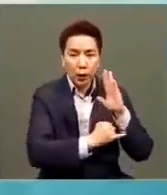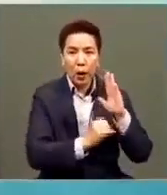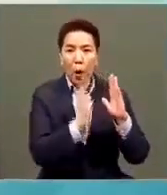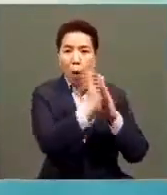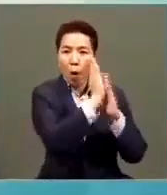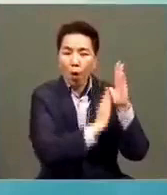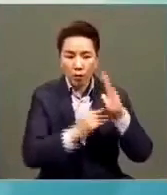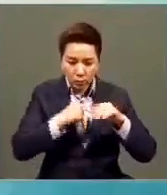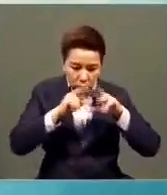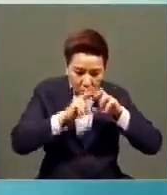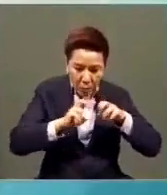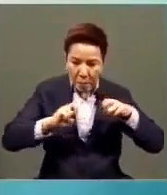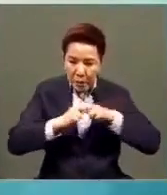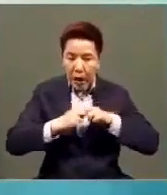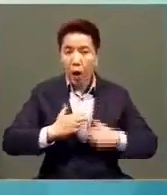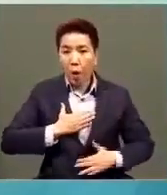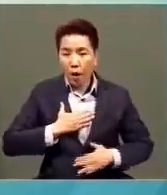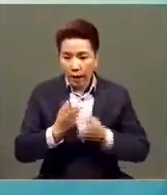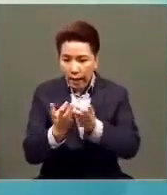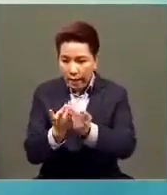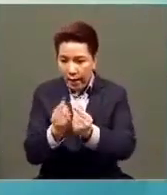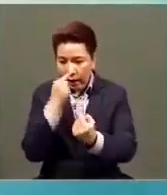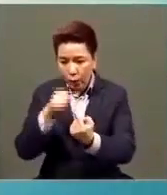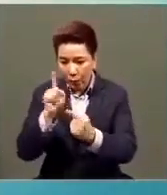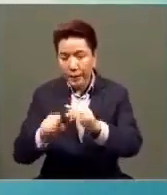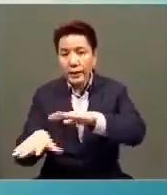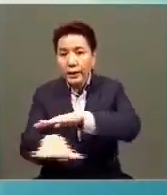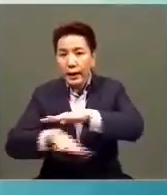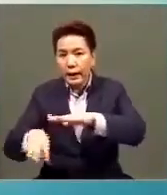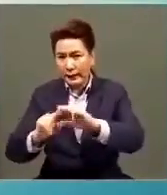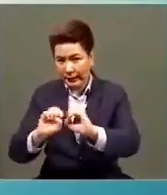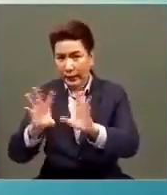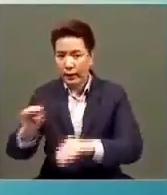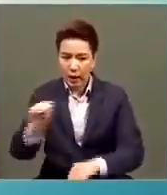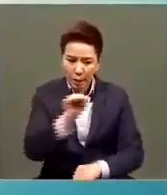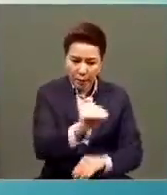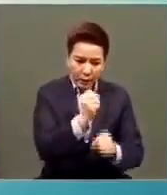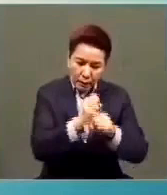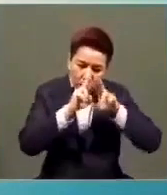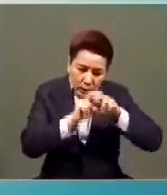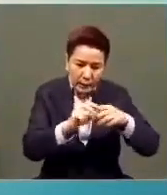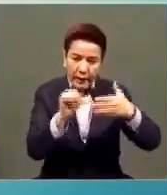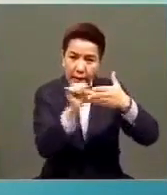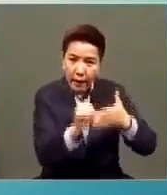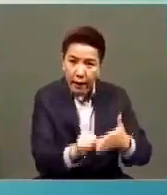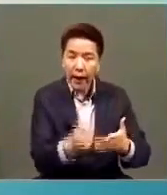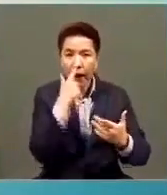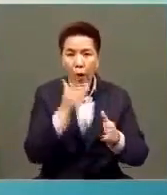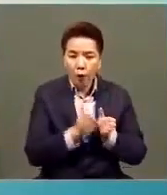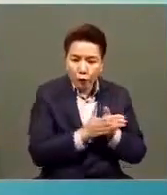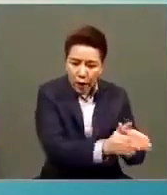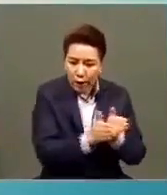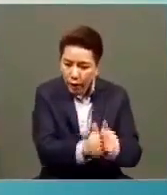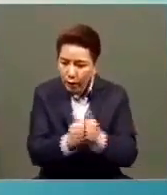าอย่างเข้มข้นมีการใช้ตัวเลขที่เป็นหลักฐานอย่างแม่นยำนะคะแล้วก็มีการร่วมไม้ร่วมมือจากทุกภาค